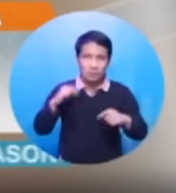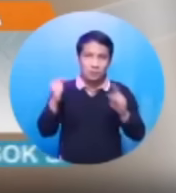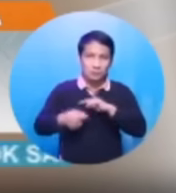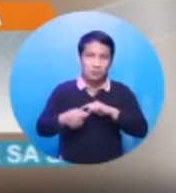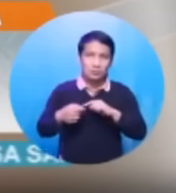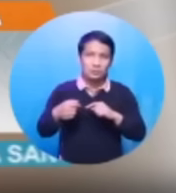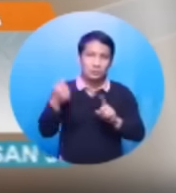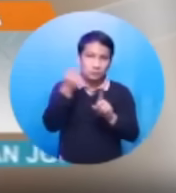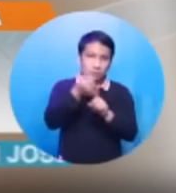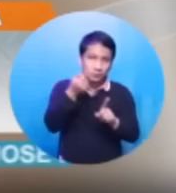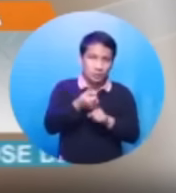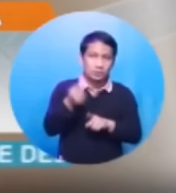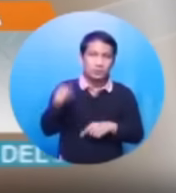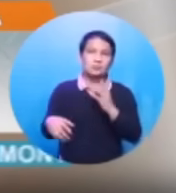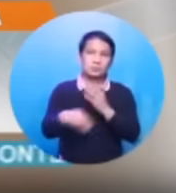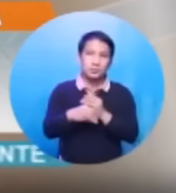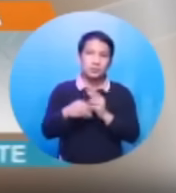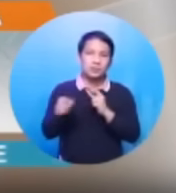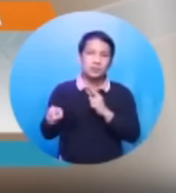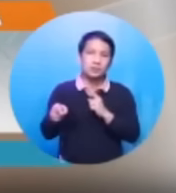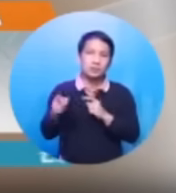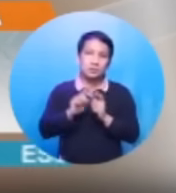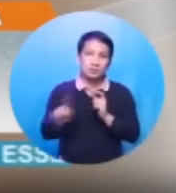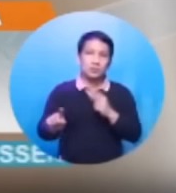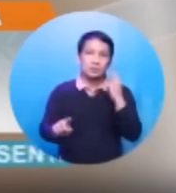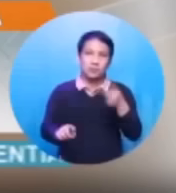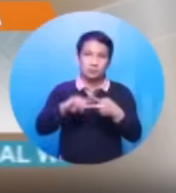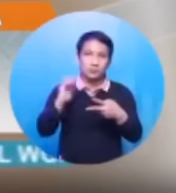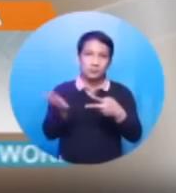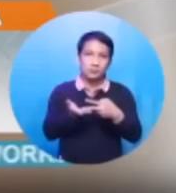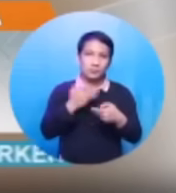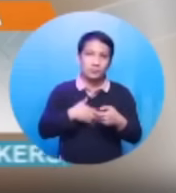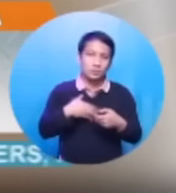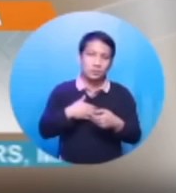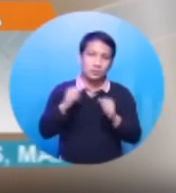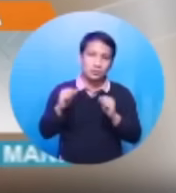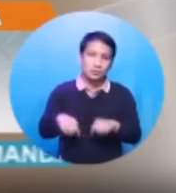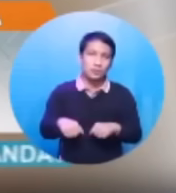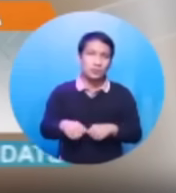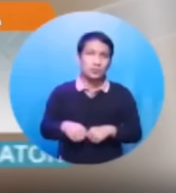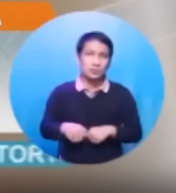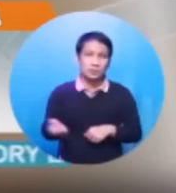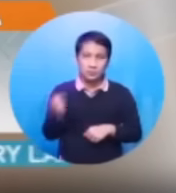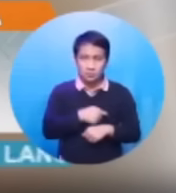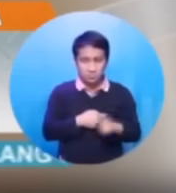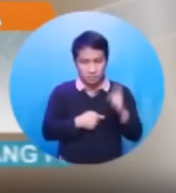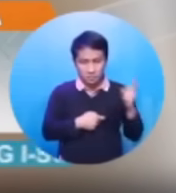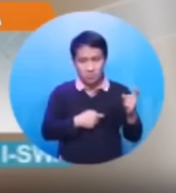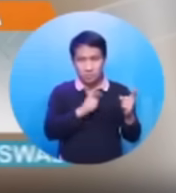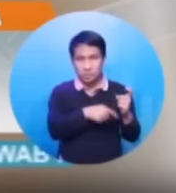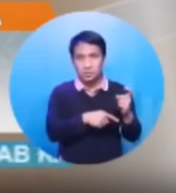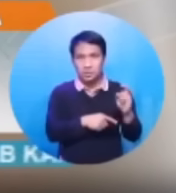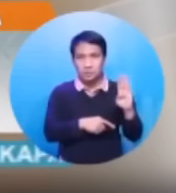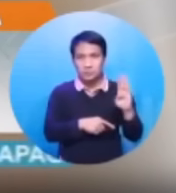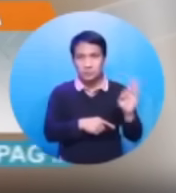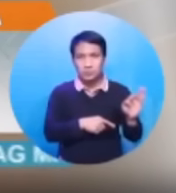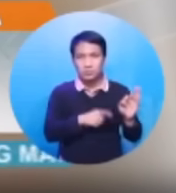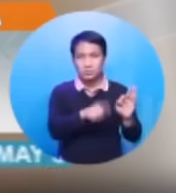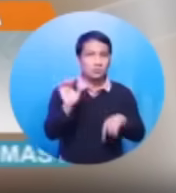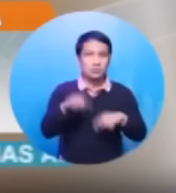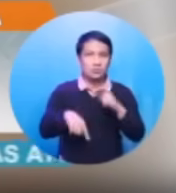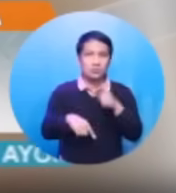na bumubog sa'yo, slight physical injury plus trespassing, dalawa, okay? Pero si ex mo, hindi mo siya pwedeng sampa ng kaso